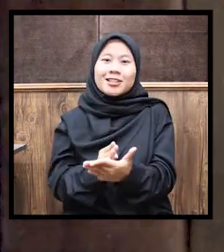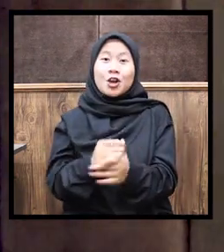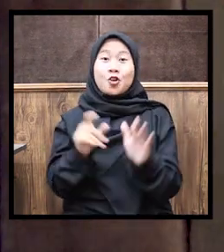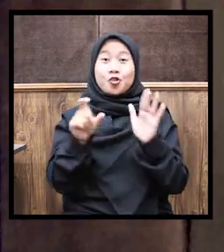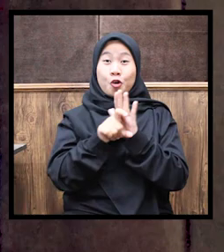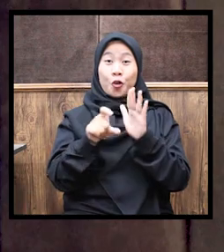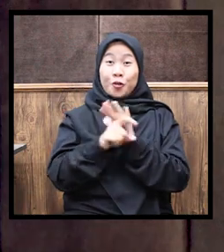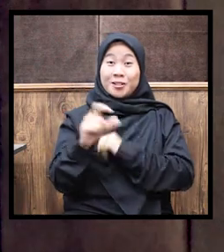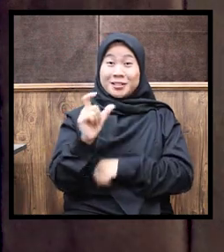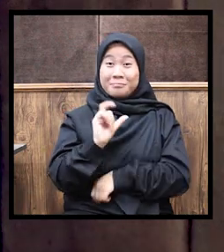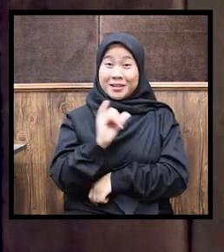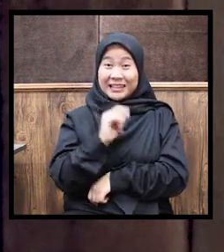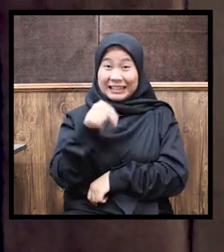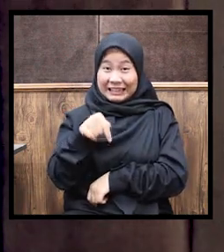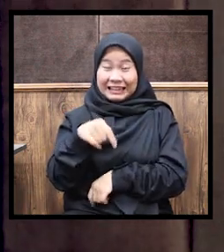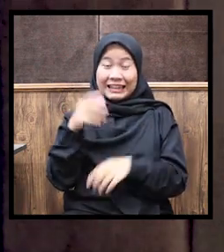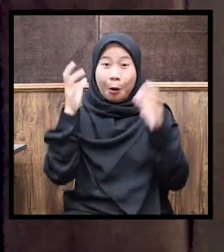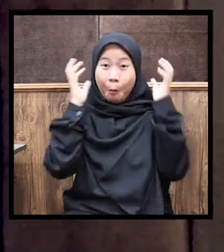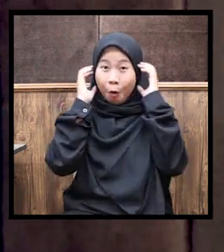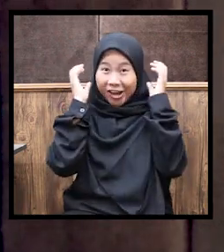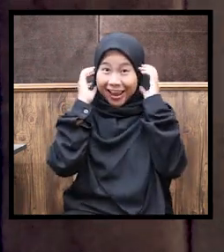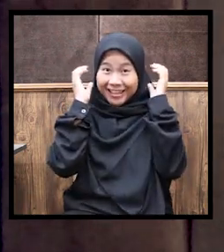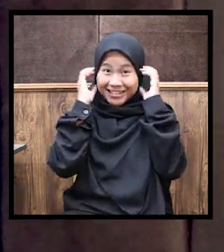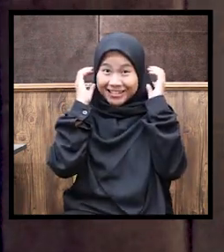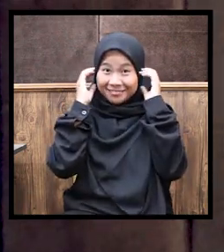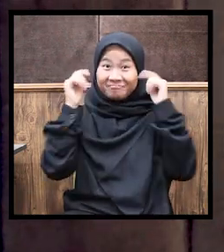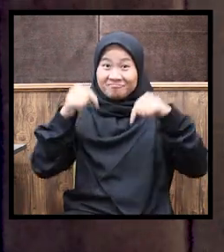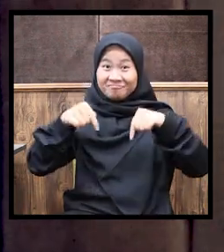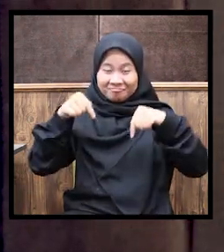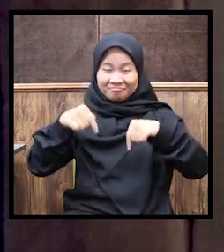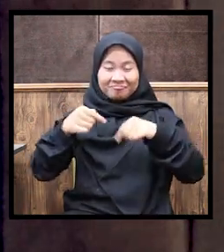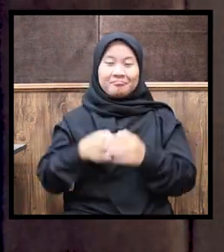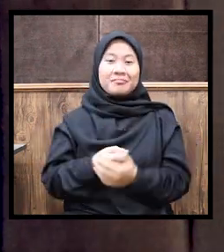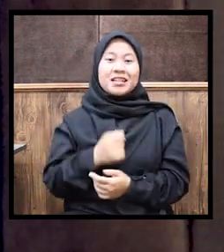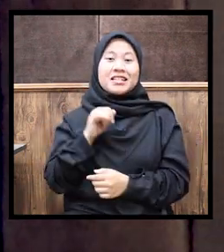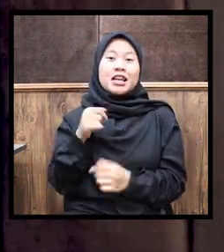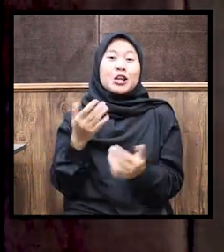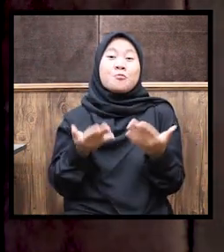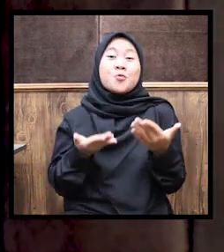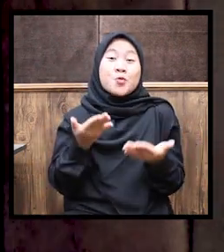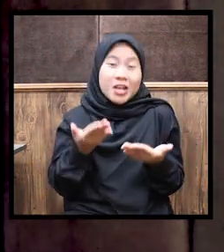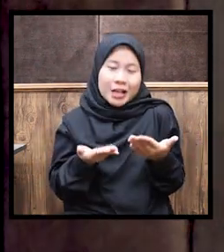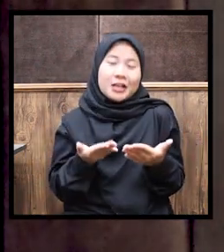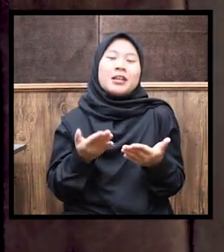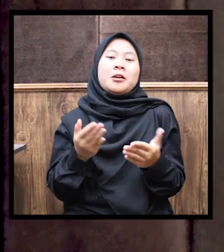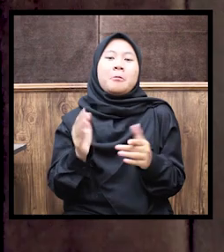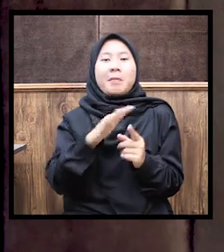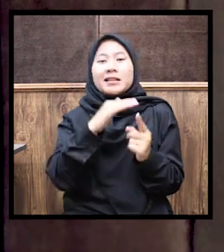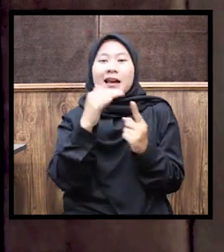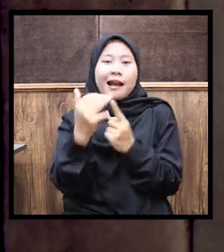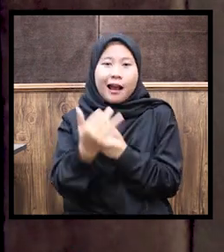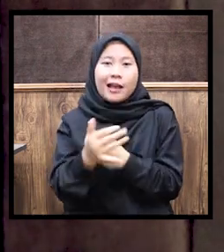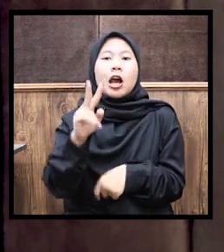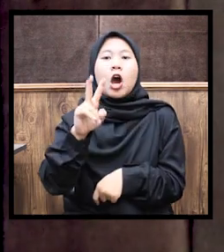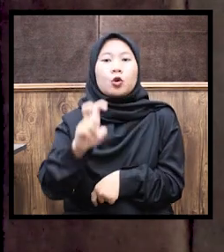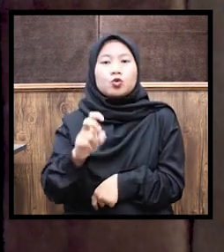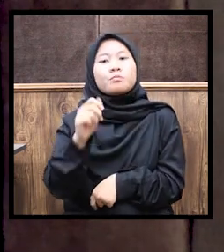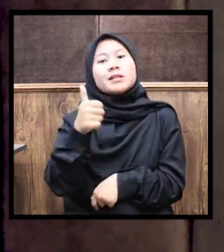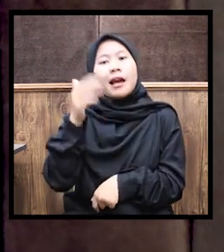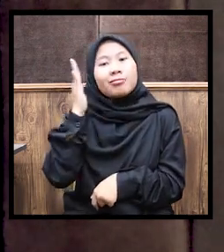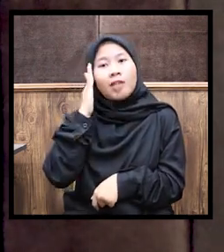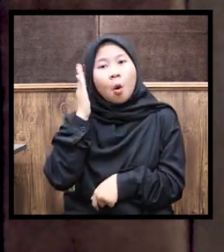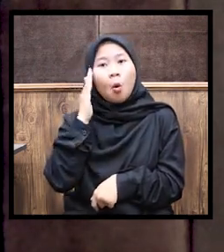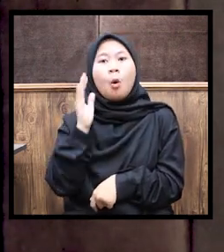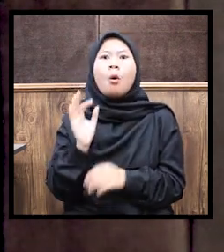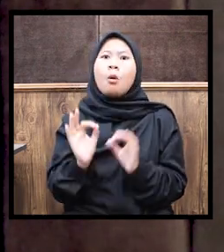Ee muncul di mana-mana gitu kan seperti ini jadi minimal masyarakat juga mengetahui bahwa teman-teman yang disabilitas